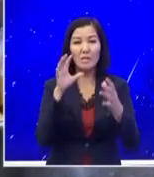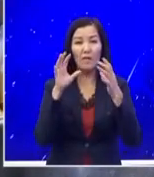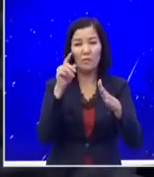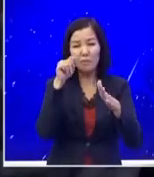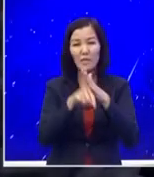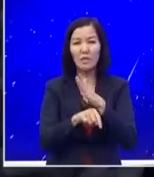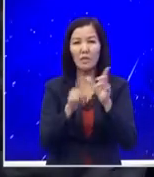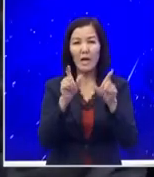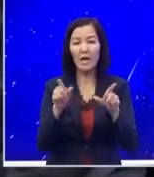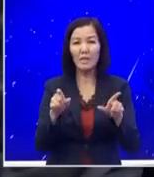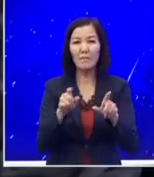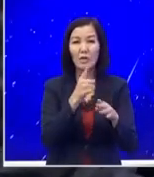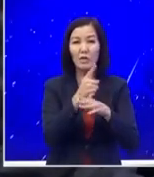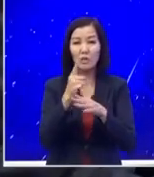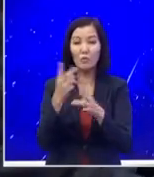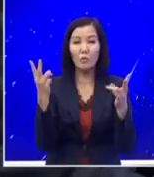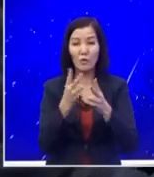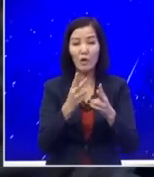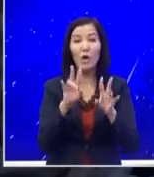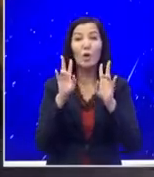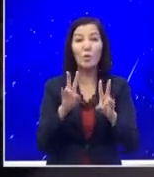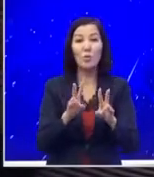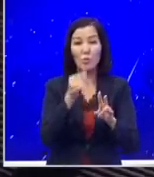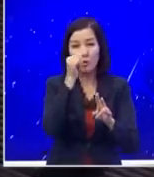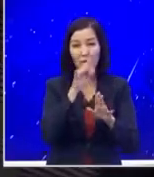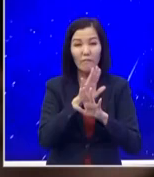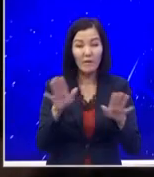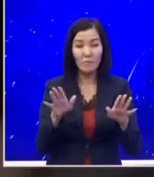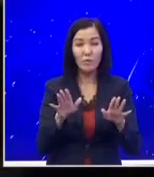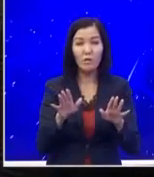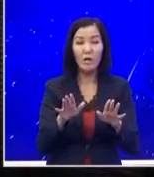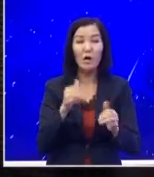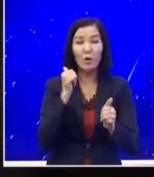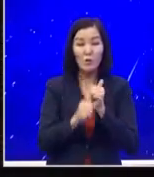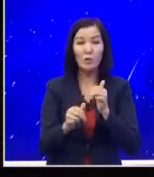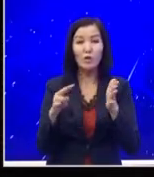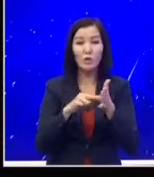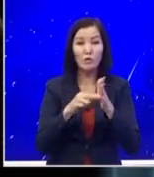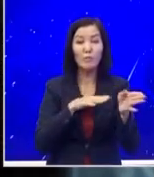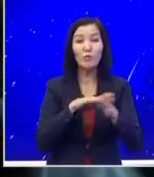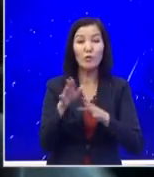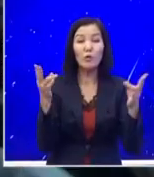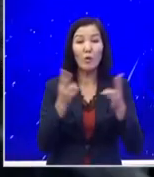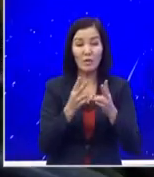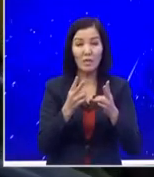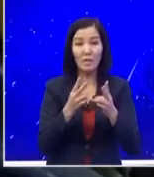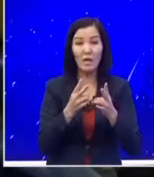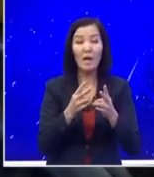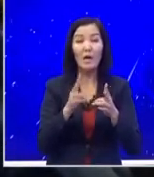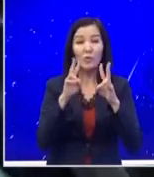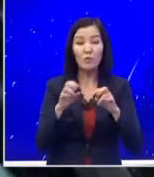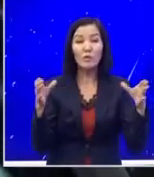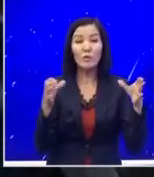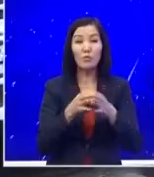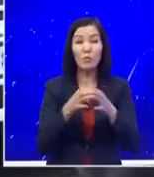отыратын жолаушы саны да шектеулі болуы қажет. Алайда бұл мүмкін емес дейді жүргізушілер, күнделікті жоспарды орындау қажеттігін айтады. Мониторинг топ